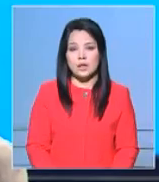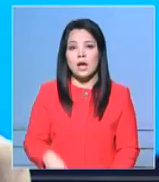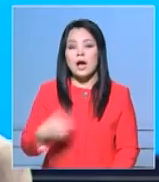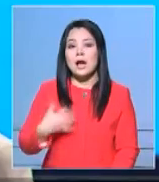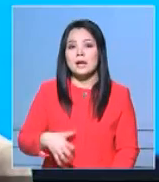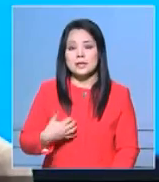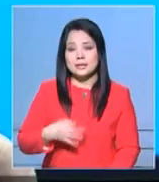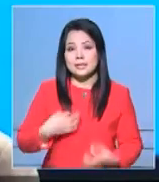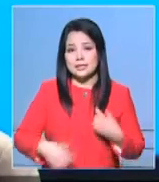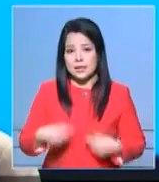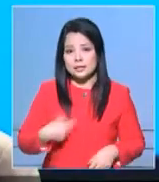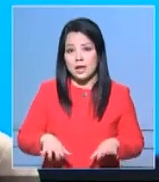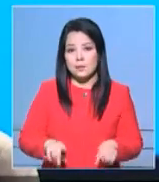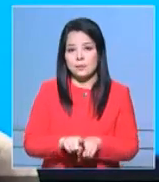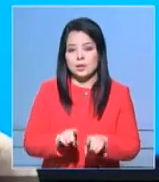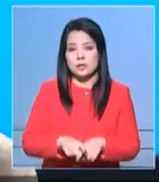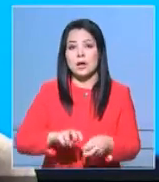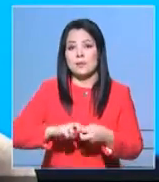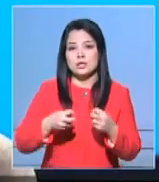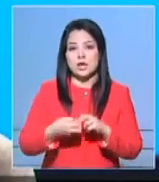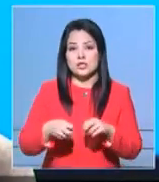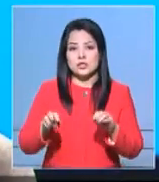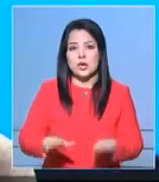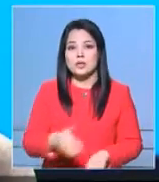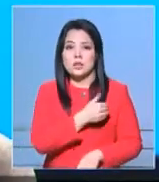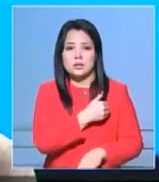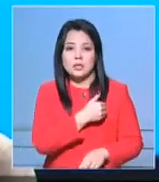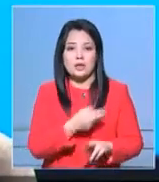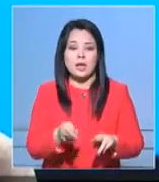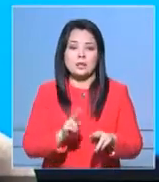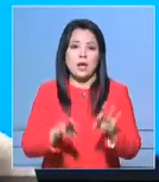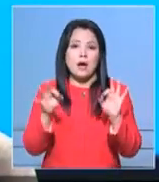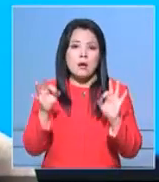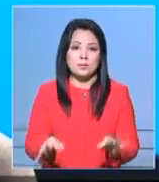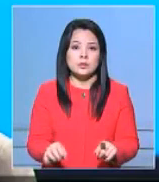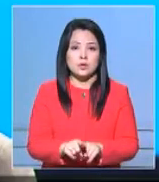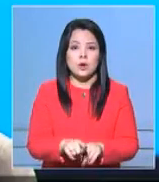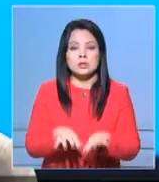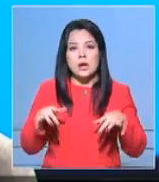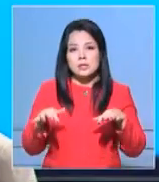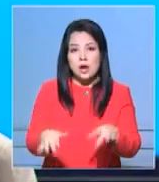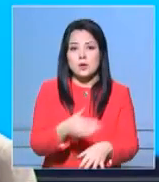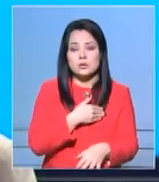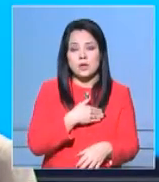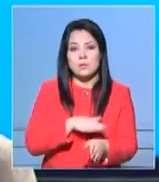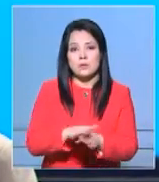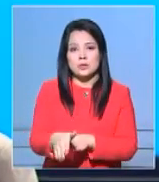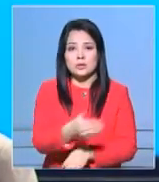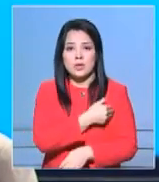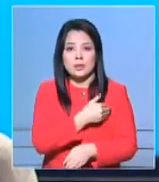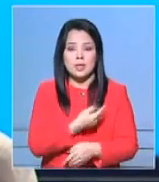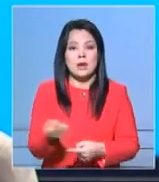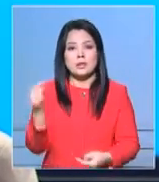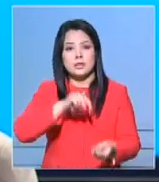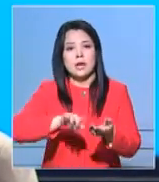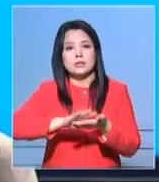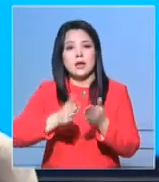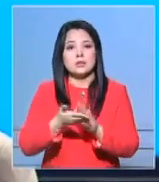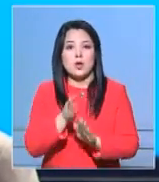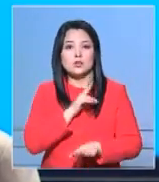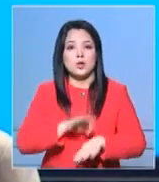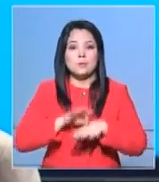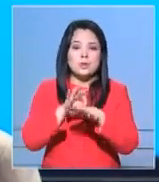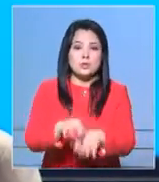Аргентина бұл мәселені шешкісі келеді және мұның тез арада және әділетті жолмен іске асқанын қалайды. Біз келіссөздерді табан түрде